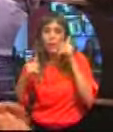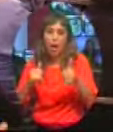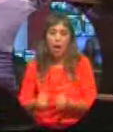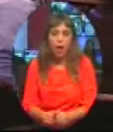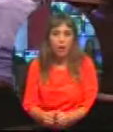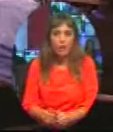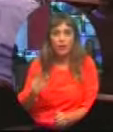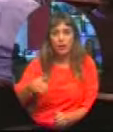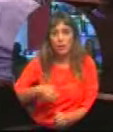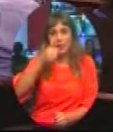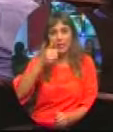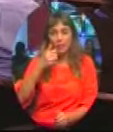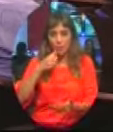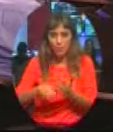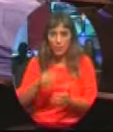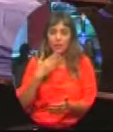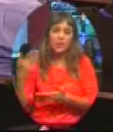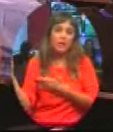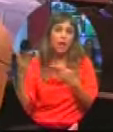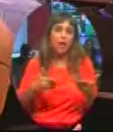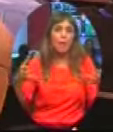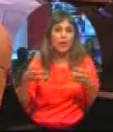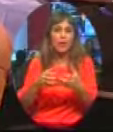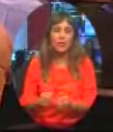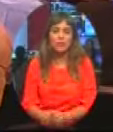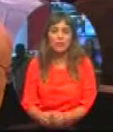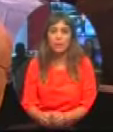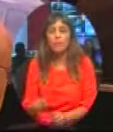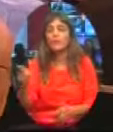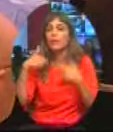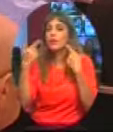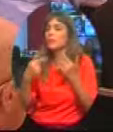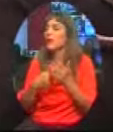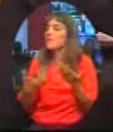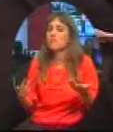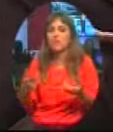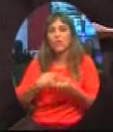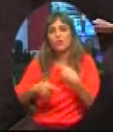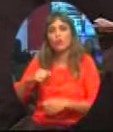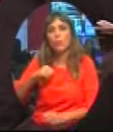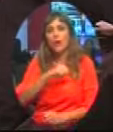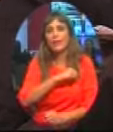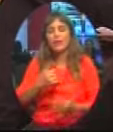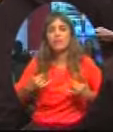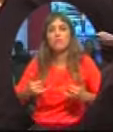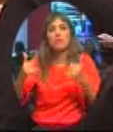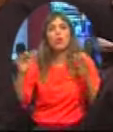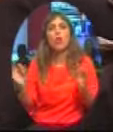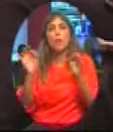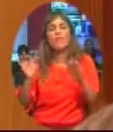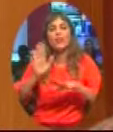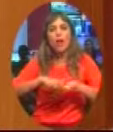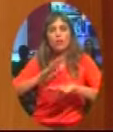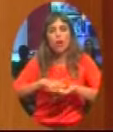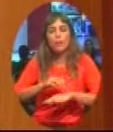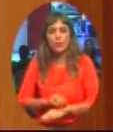בנק ישראל התארחה היום בכנס בעניין. היא הסבירה מדוע השוק הפרטי לא מפתח את ענף ההכשרה המקצועית,